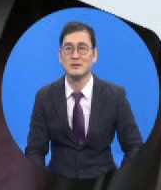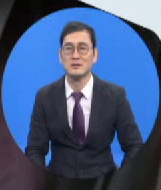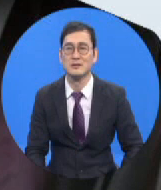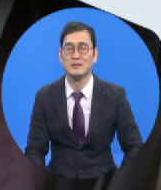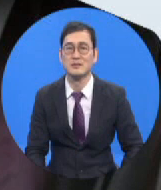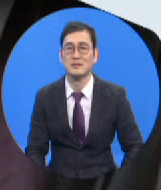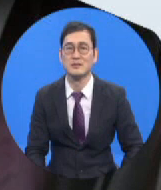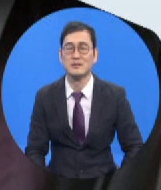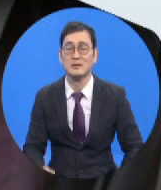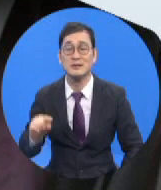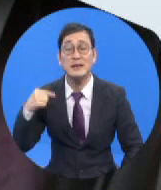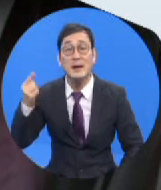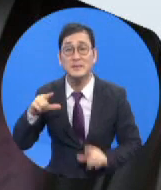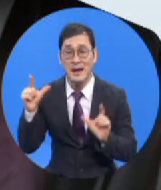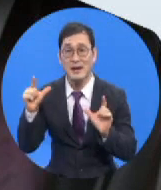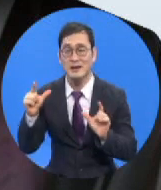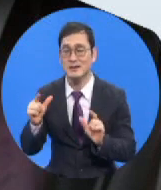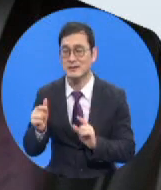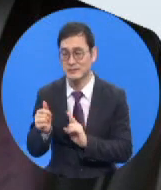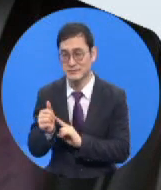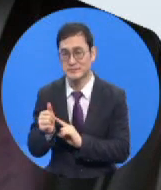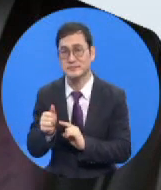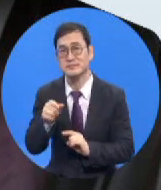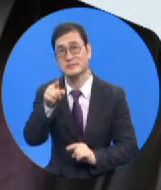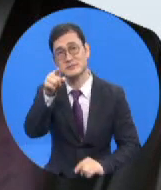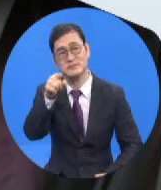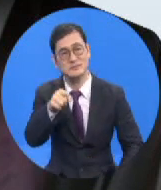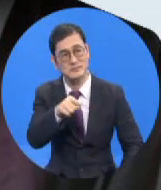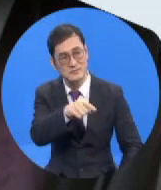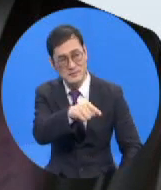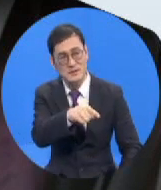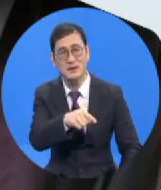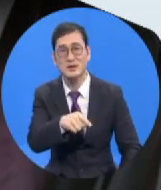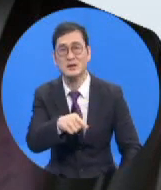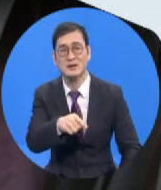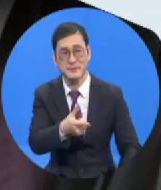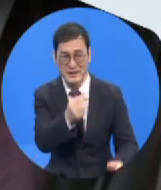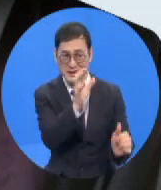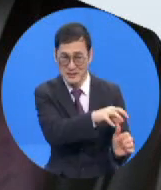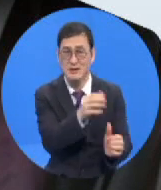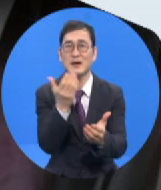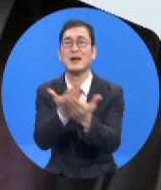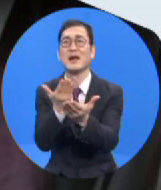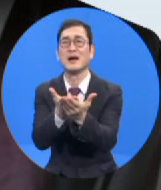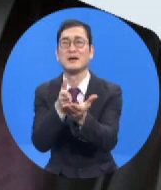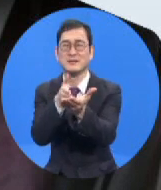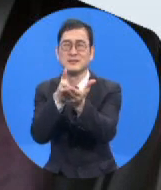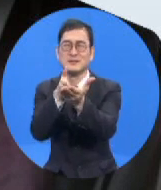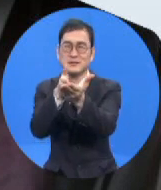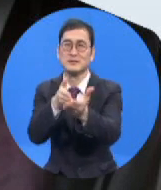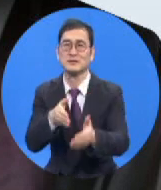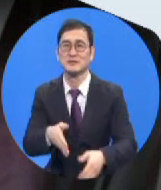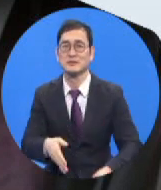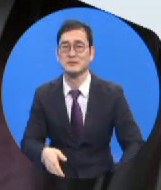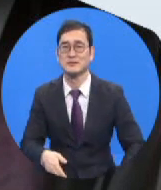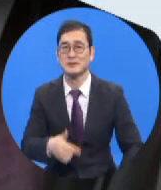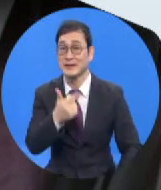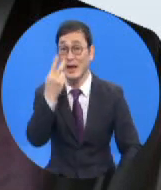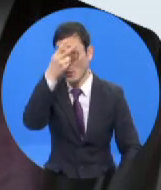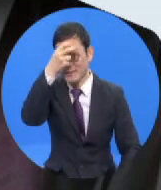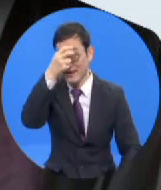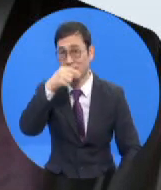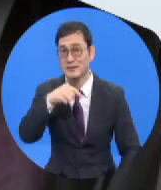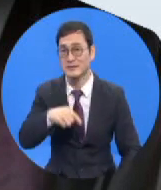그러자 다시 다음날 이모 검사가 금일 중 조치가 가능하도록 해달라, 이렇게 독촉을 했고, 그러자 대검